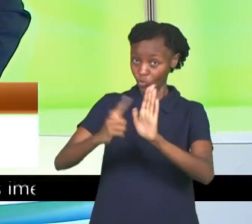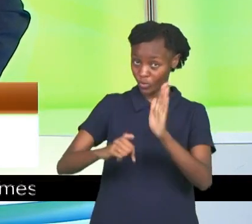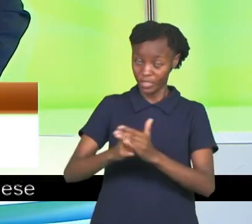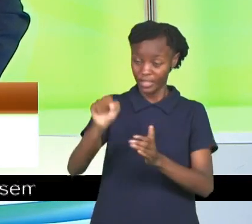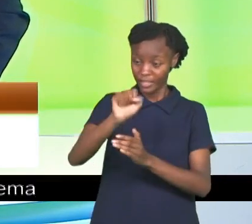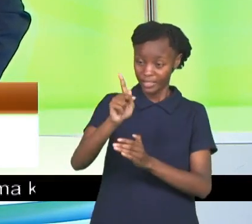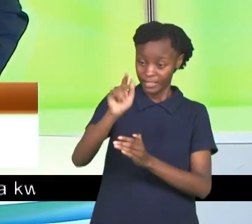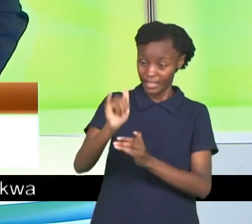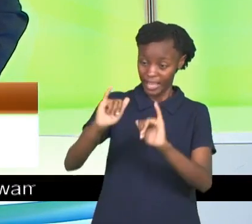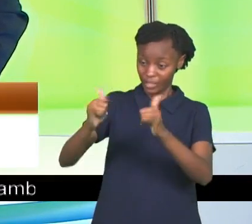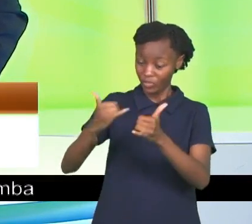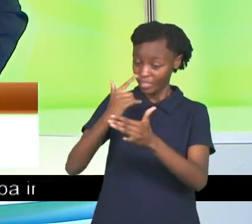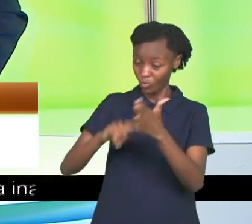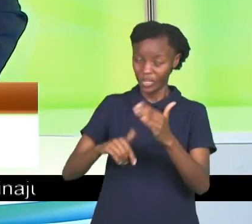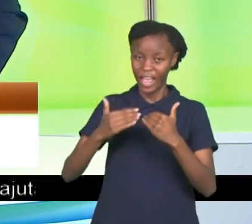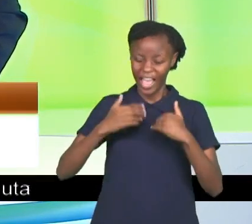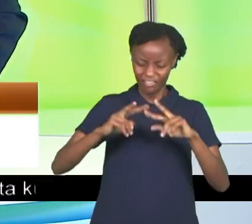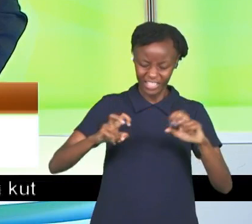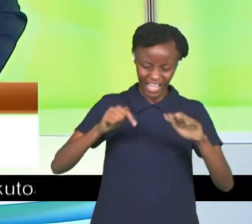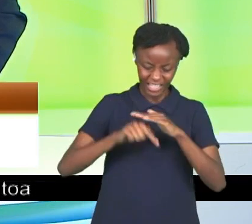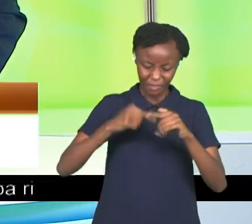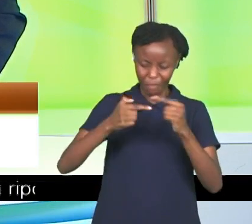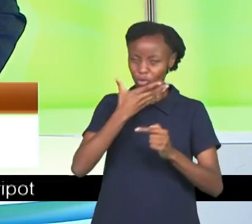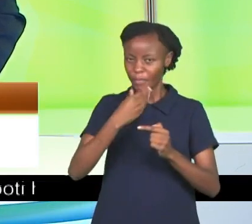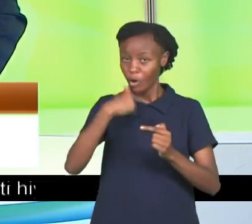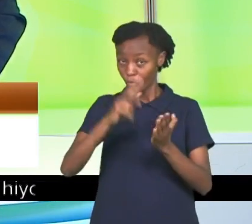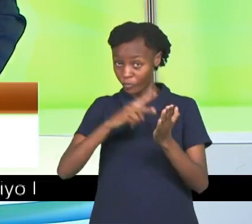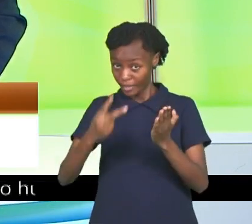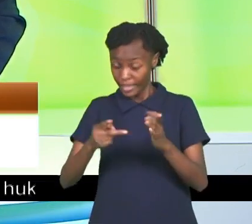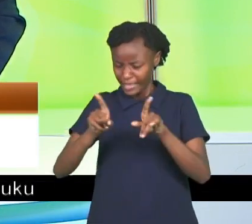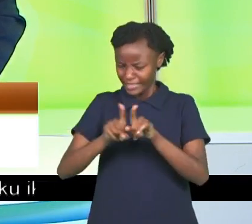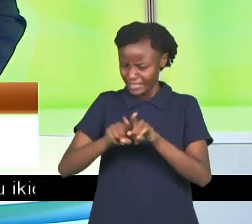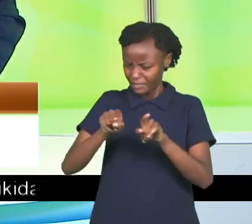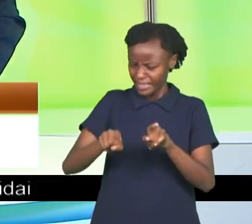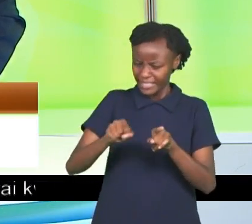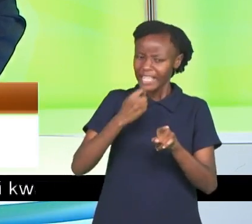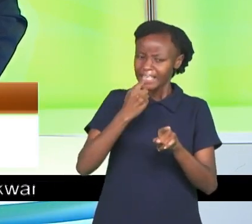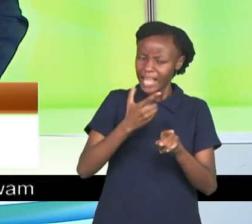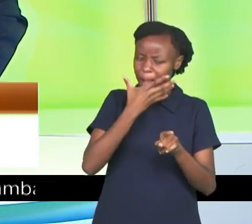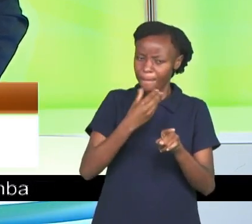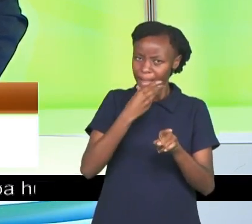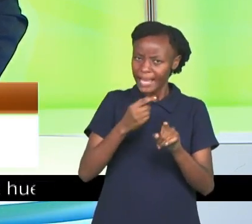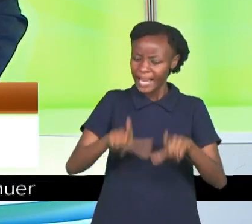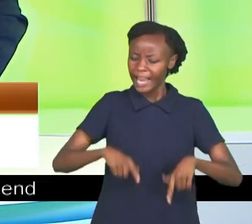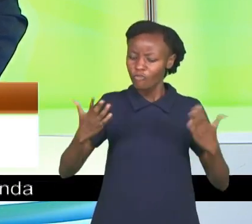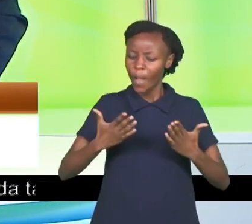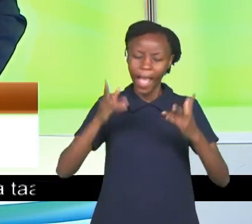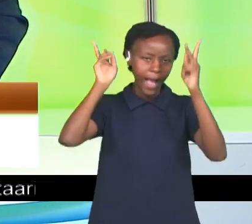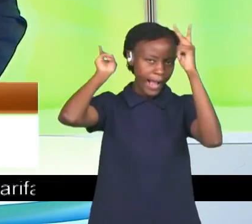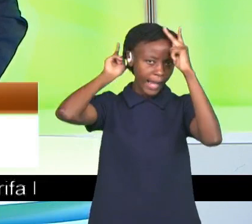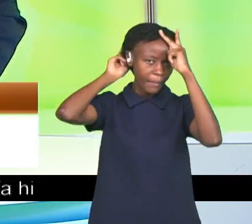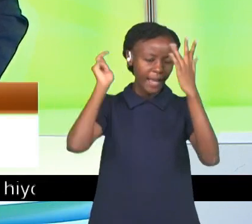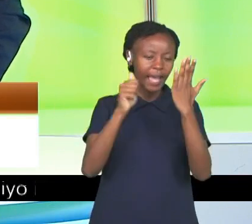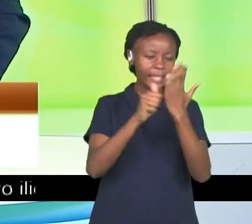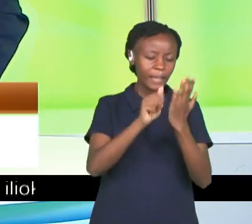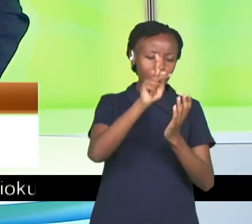imefanya utafiti wa ndani kuhusiana na jamaa alianguka kutoka kwa ndege na kumtambua jamaa huyo kuwa mkaazi wa Kakamega kwa jina la Paul